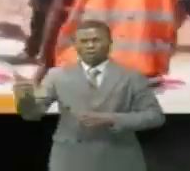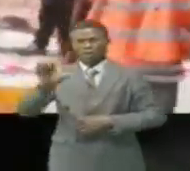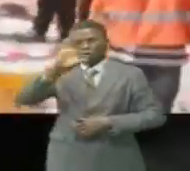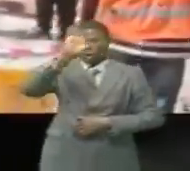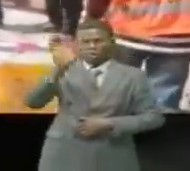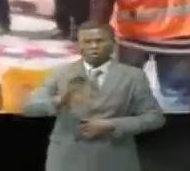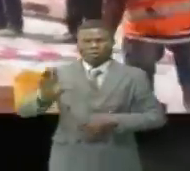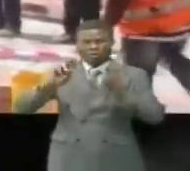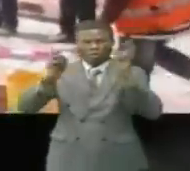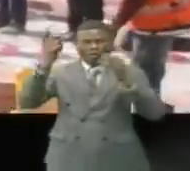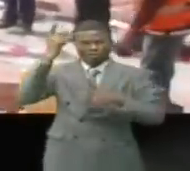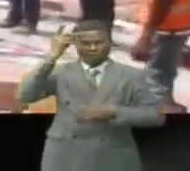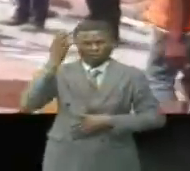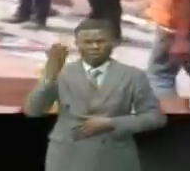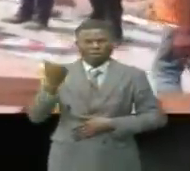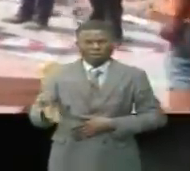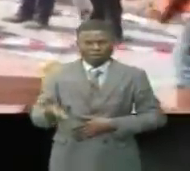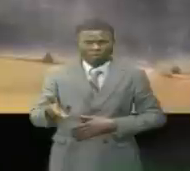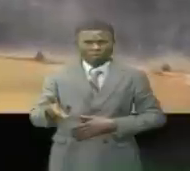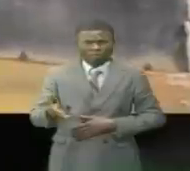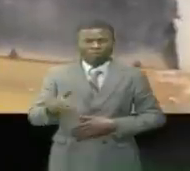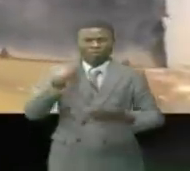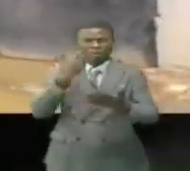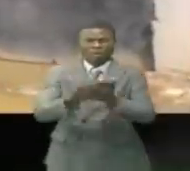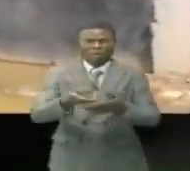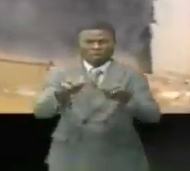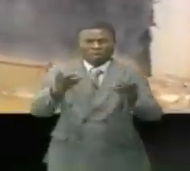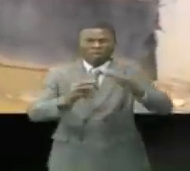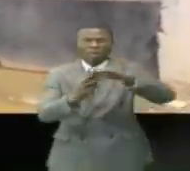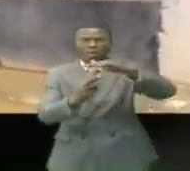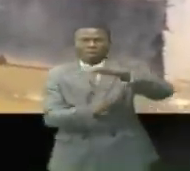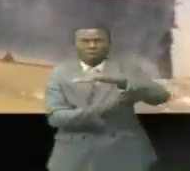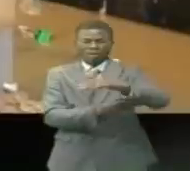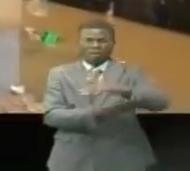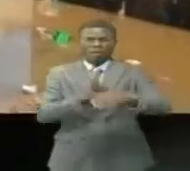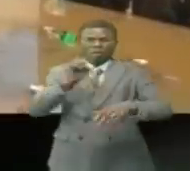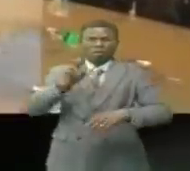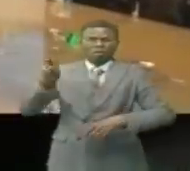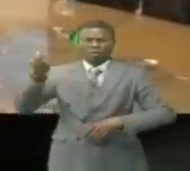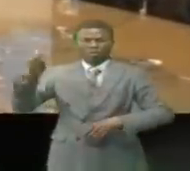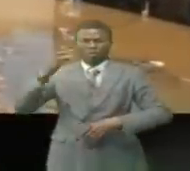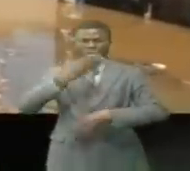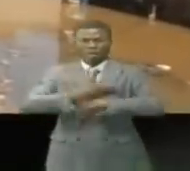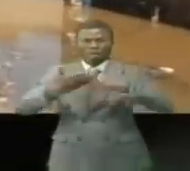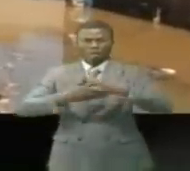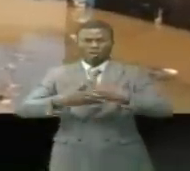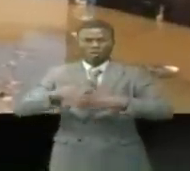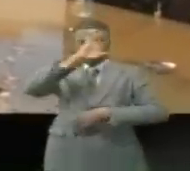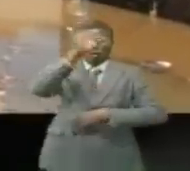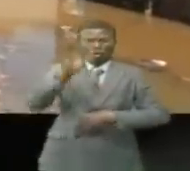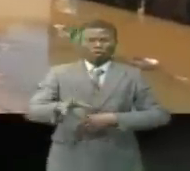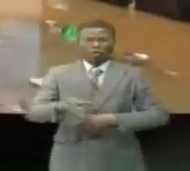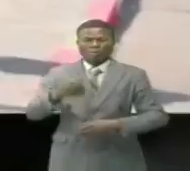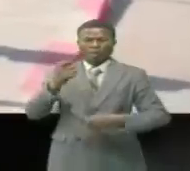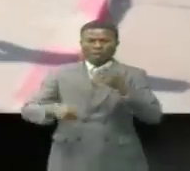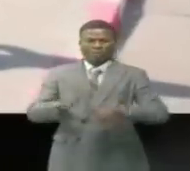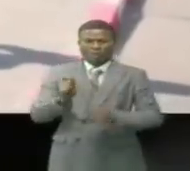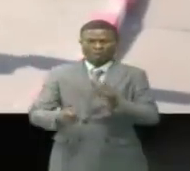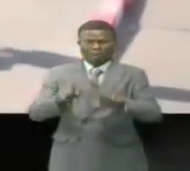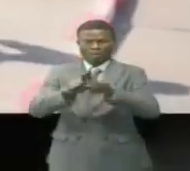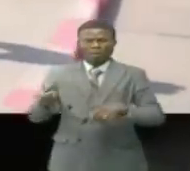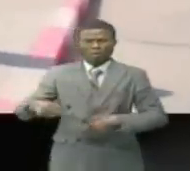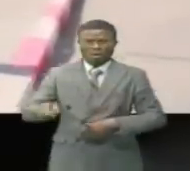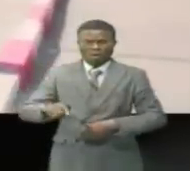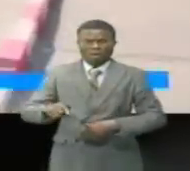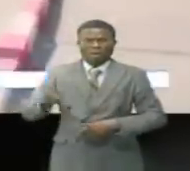la ville-province de Kinshasa. En arrivant sous le pont construit par l'OVD dans la commune de Matete et Lemba, la population de